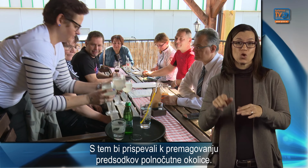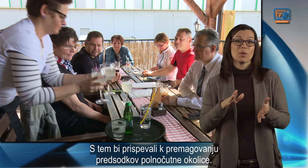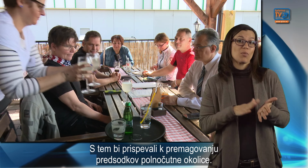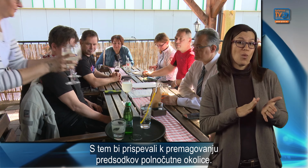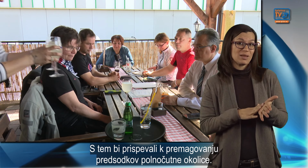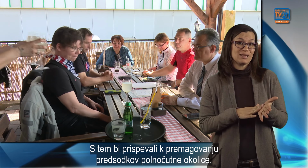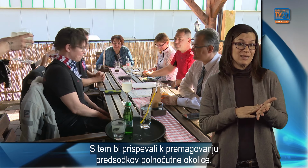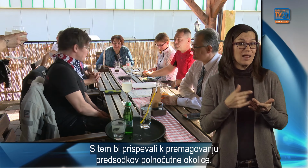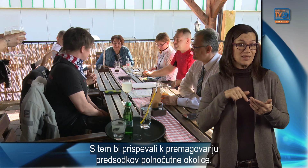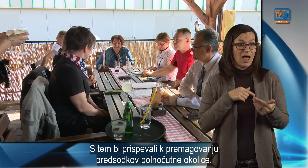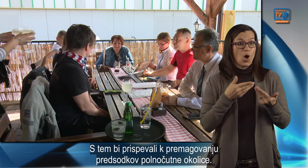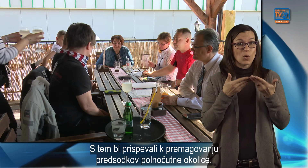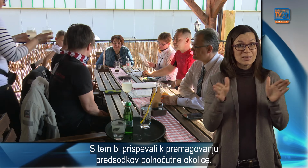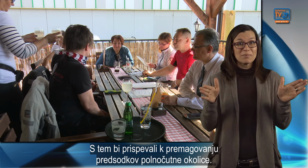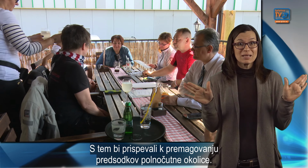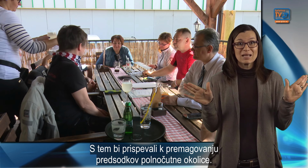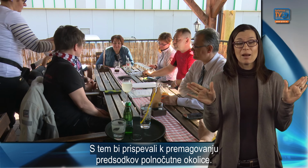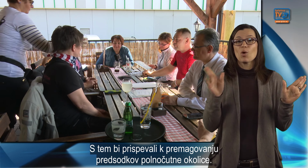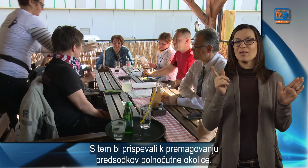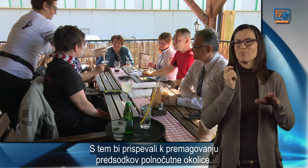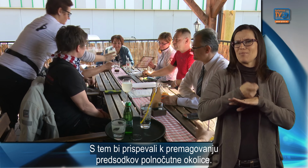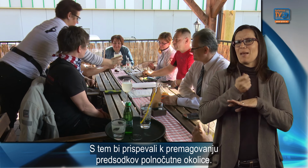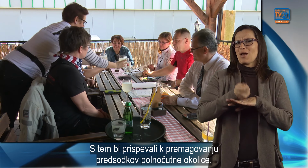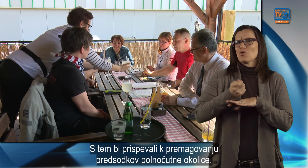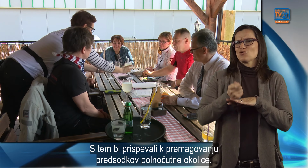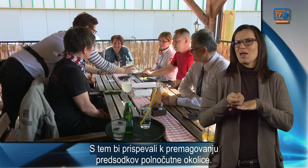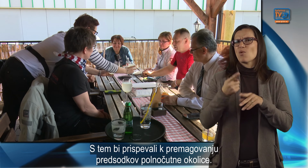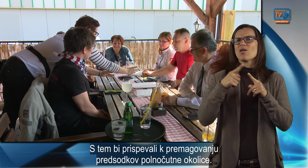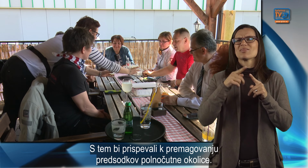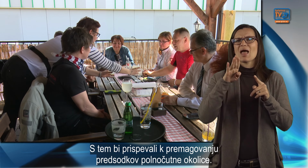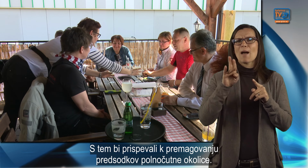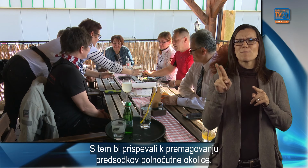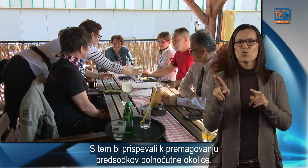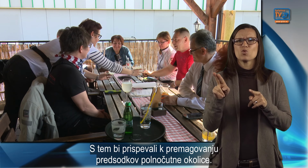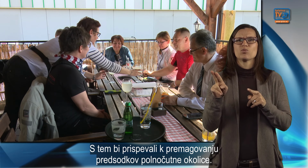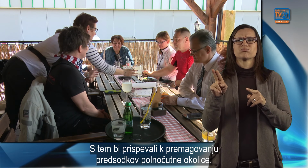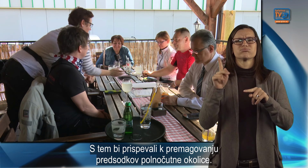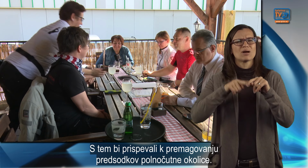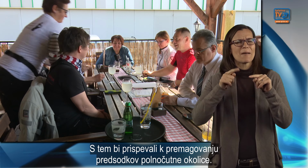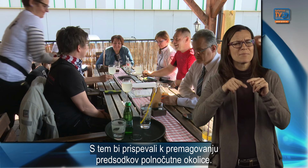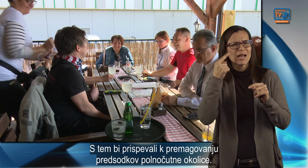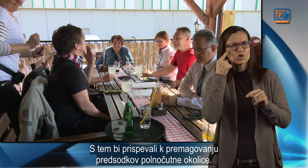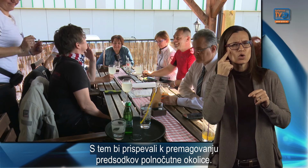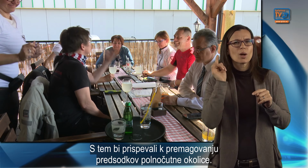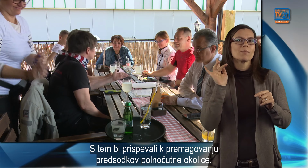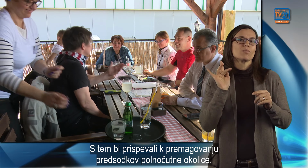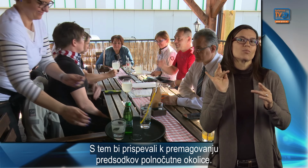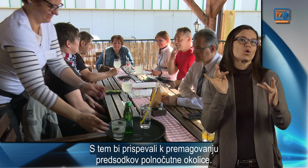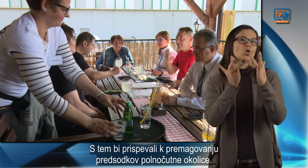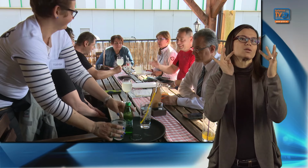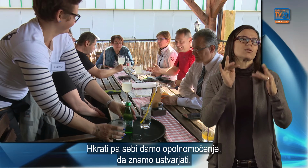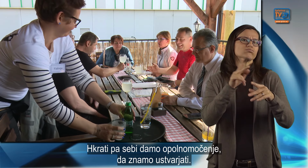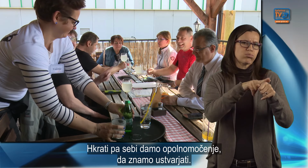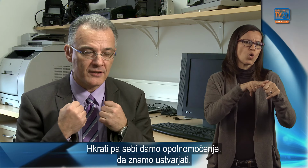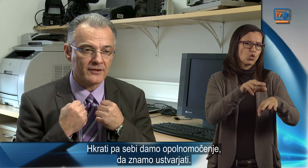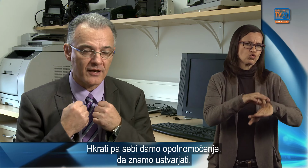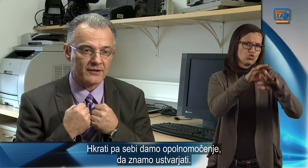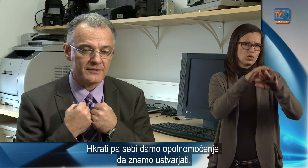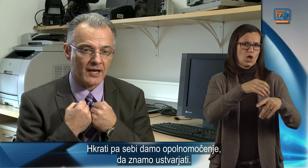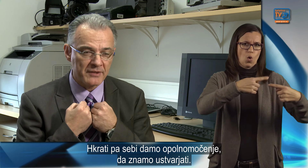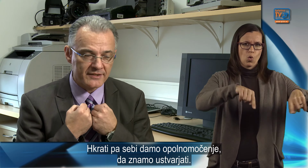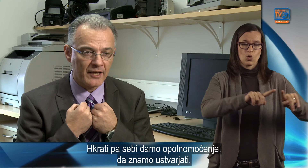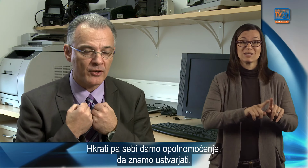da odpiramo in premagujemo neke tabuje, predsotke, napram polnočutni okolici, hkrati pa tudi,